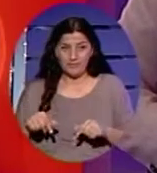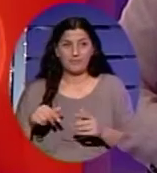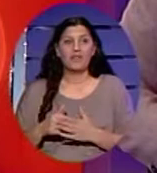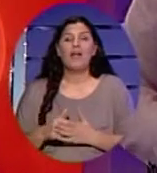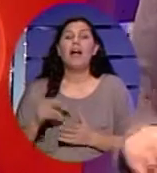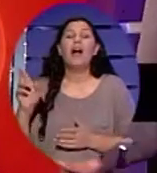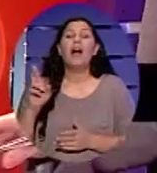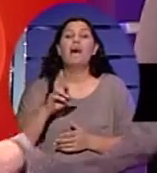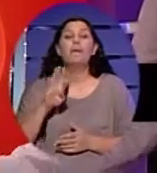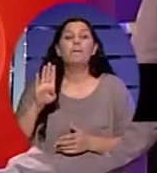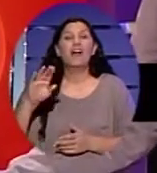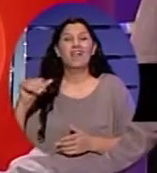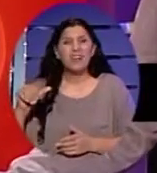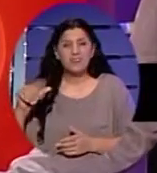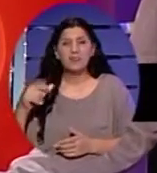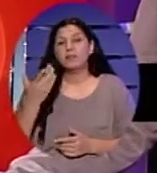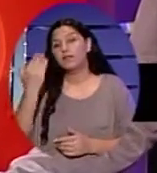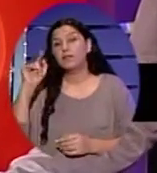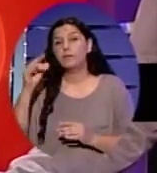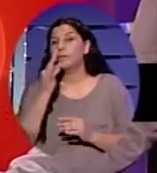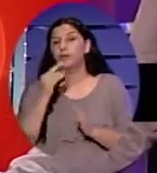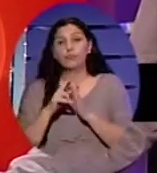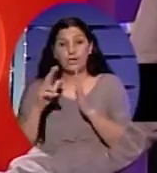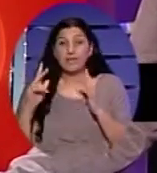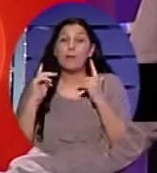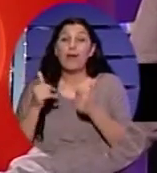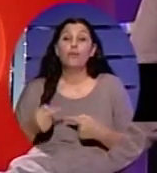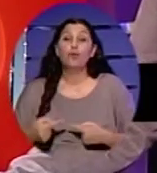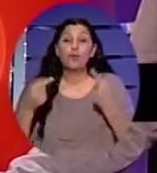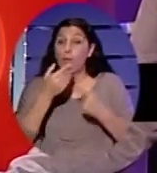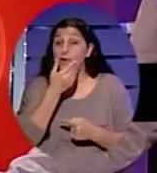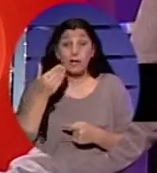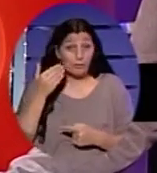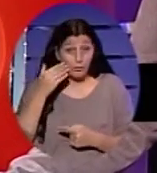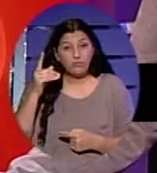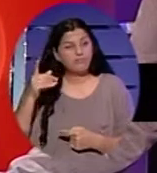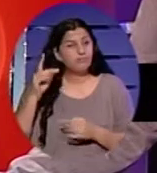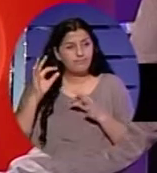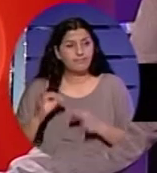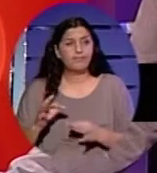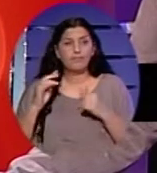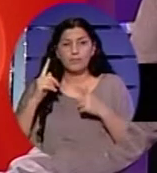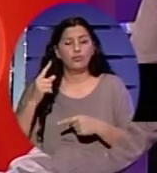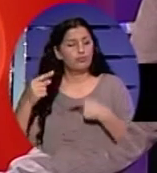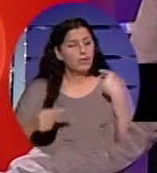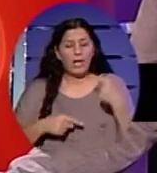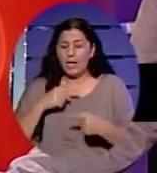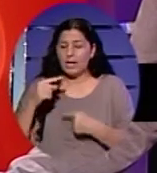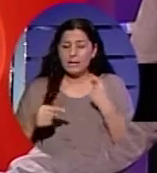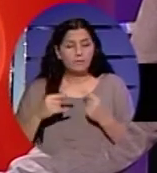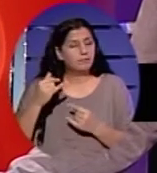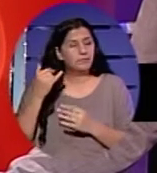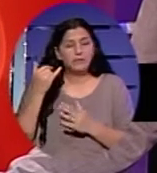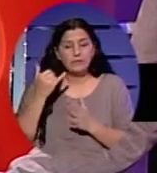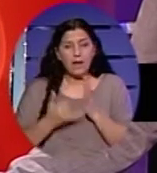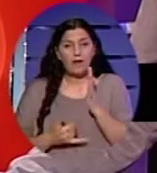רמי בר אילן ממושב ביצרון היה רק בן 18 כשפרצה מלחמת יום הכיפורים. הוא שירת בחזית ושנים רבות חי עם הצלקות שהותירה